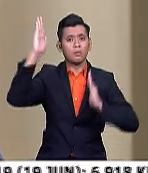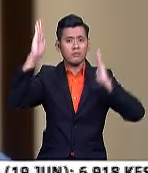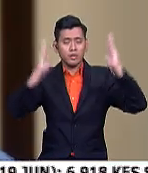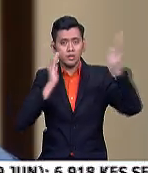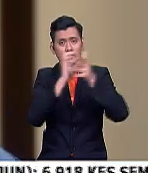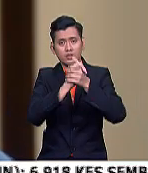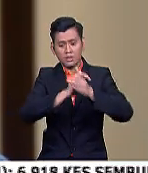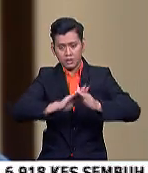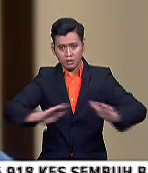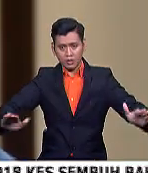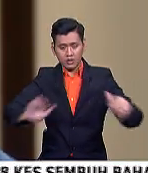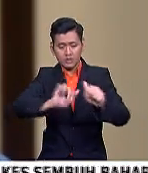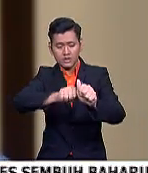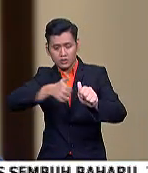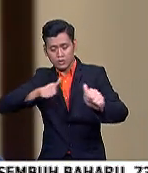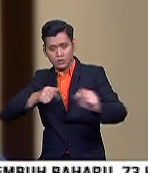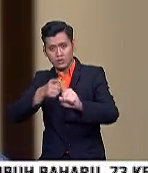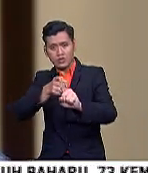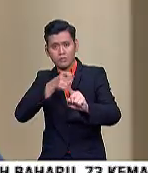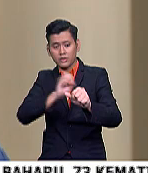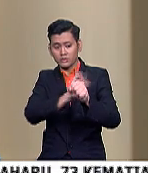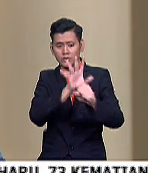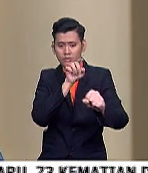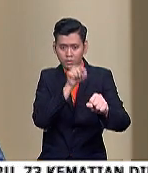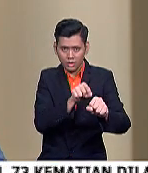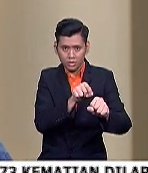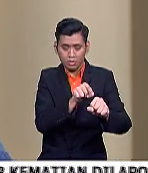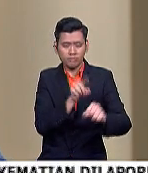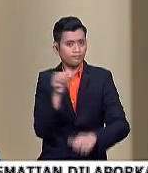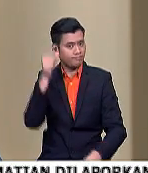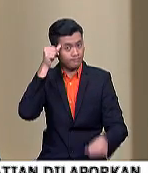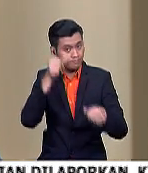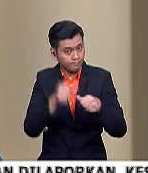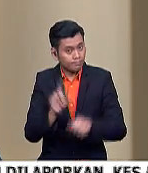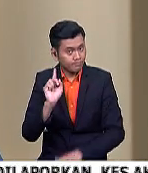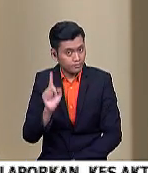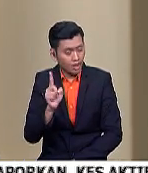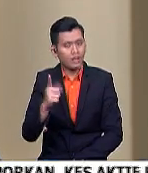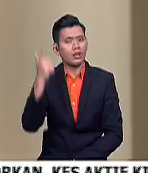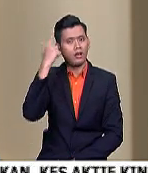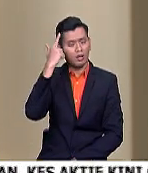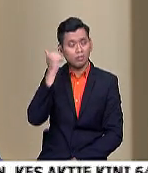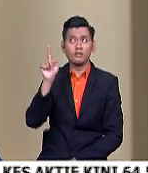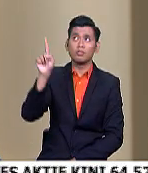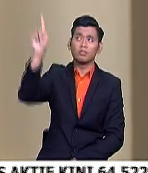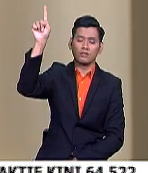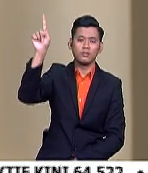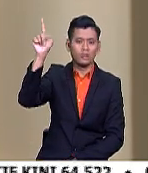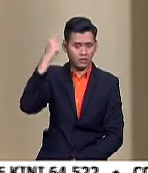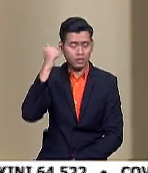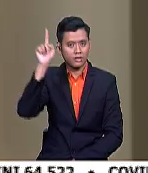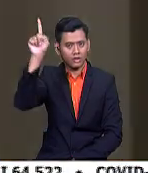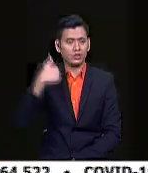ini. Ingat satu saja, Allah uji kerana Allah tahu kita mampu untuk menghadapi wabak